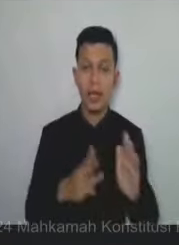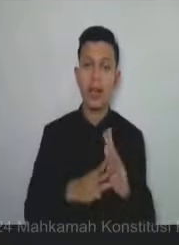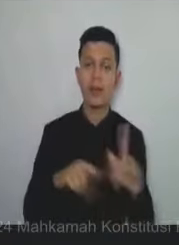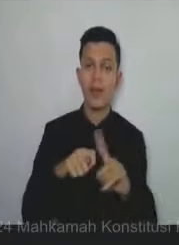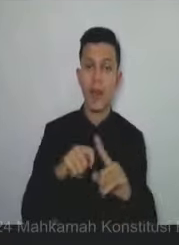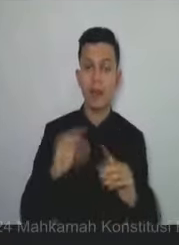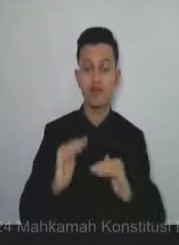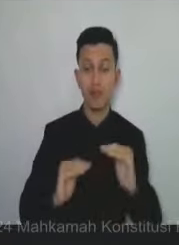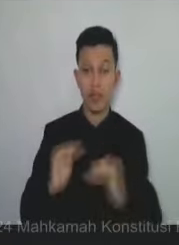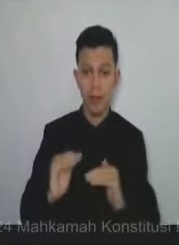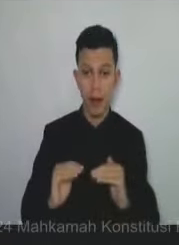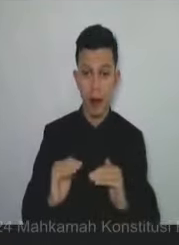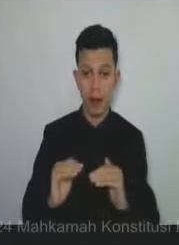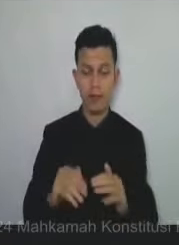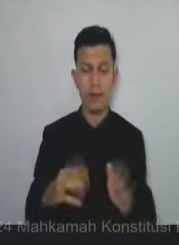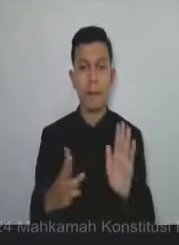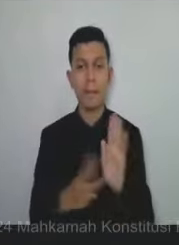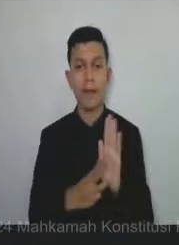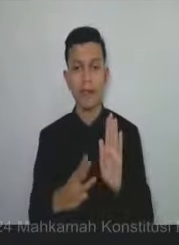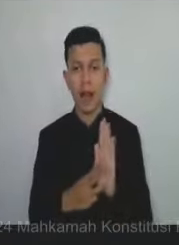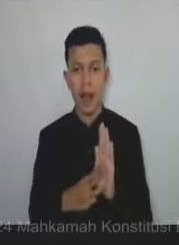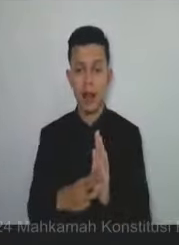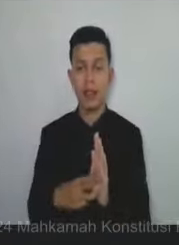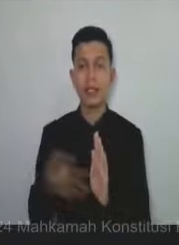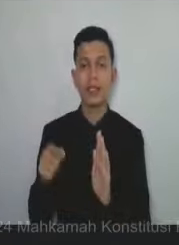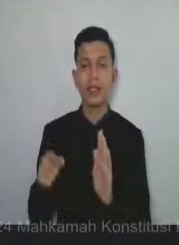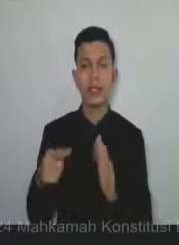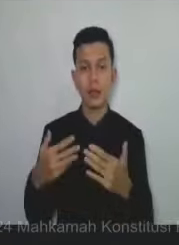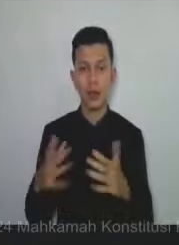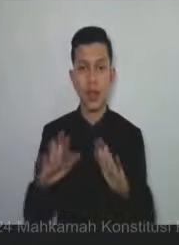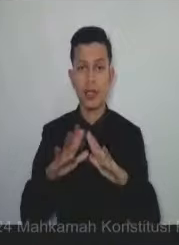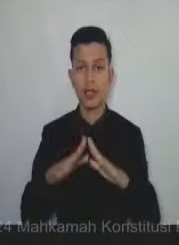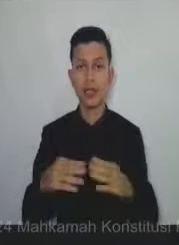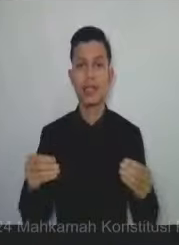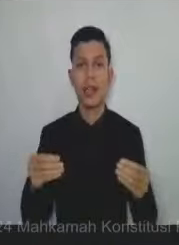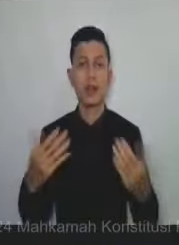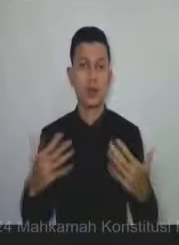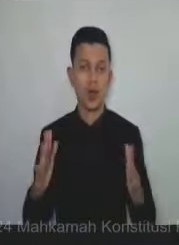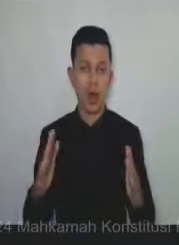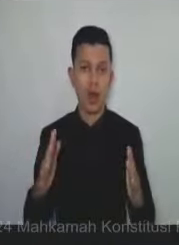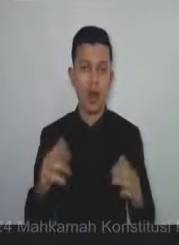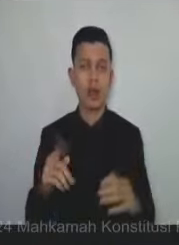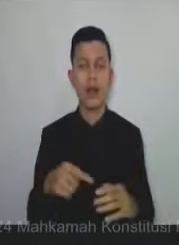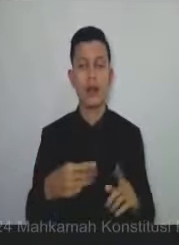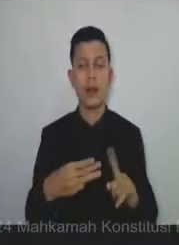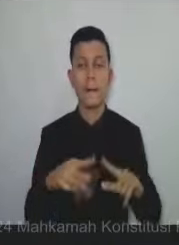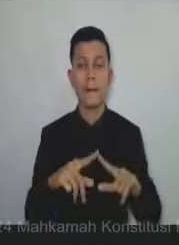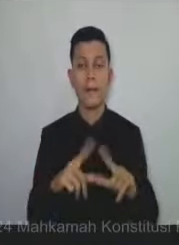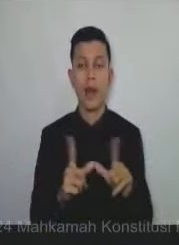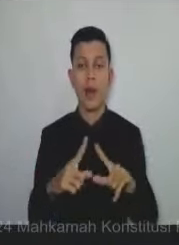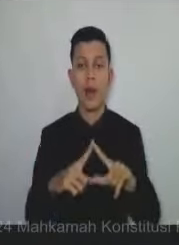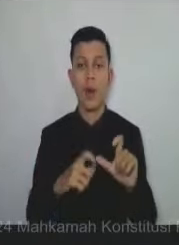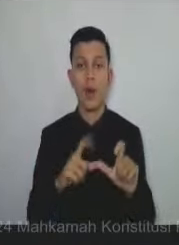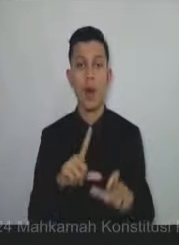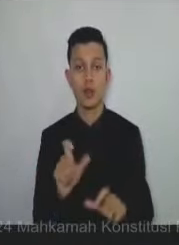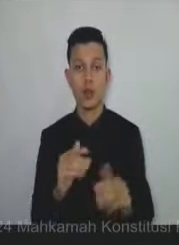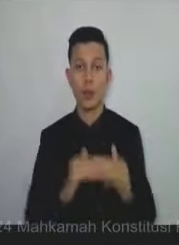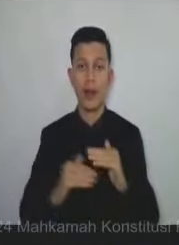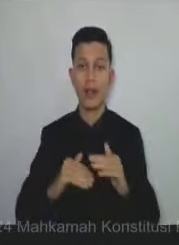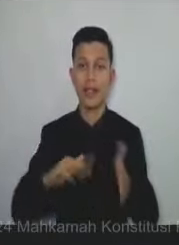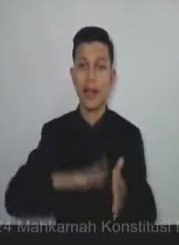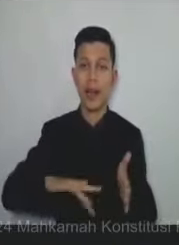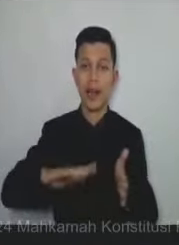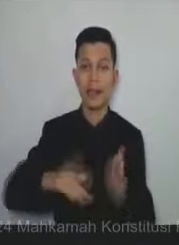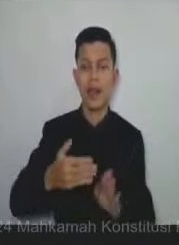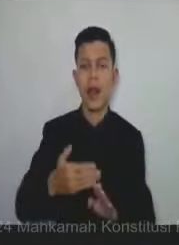mempertimbangkan bahwa permasalahan yang didalilkan pemohon telah diselesaikan oleh Bawaslu berdasarkan hasil kajian awal yang menyimpulkan